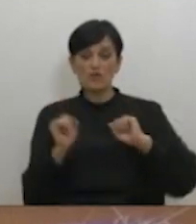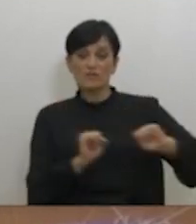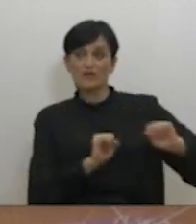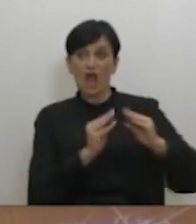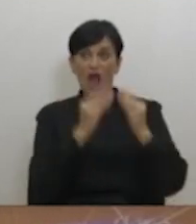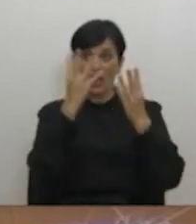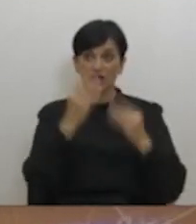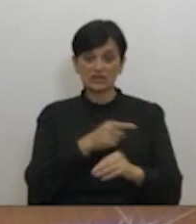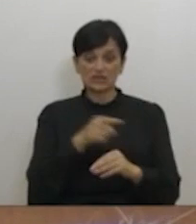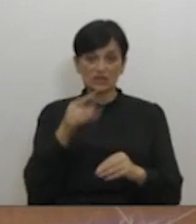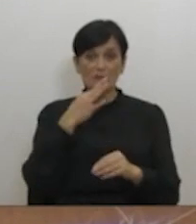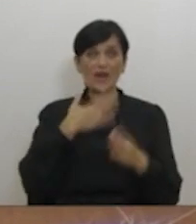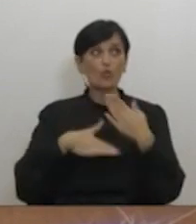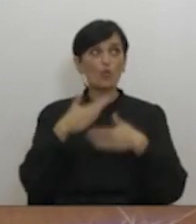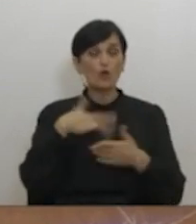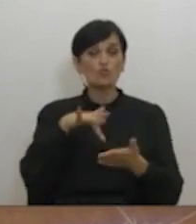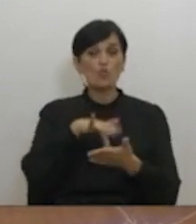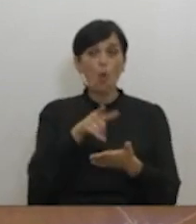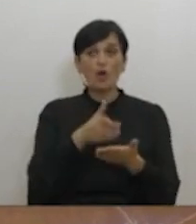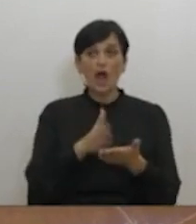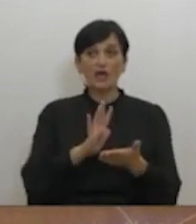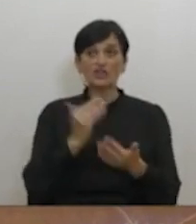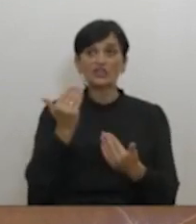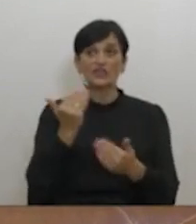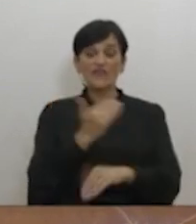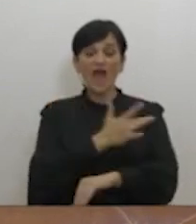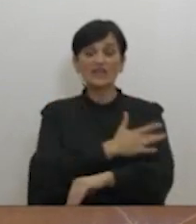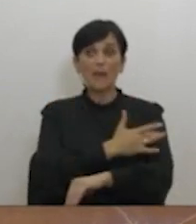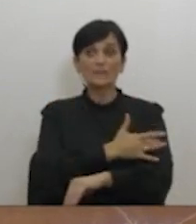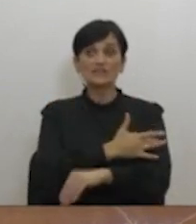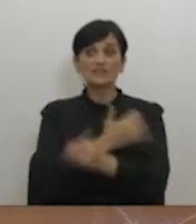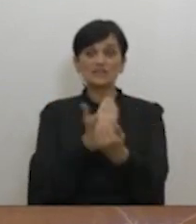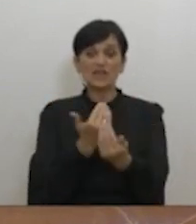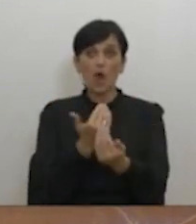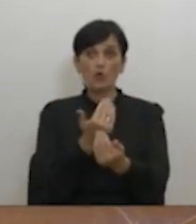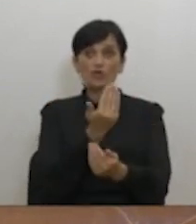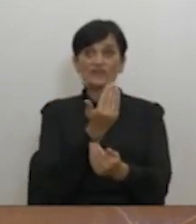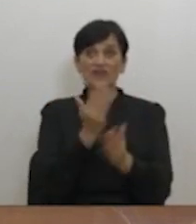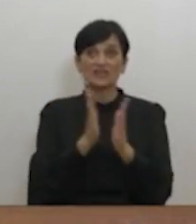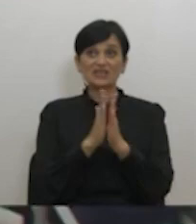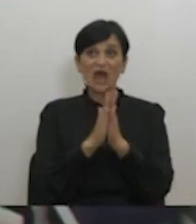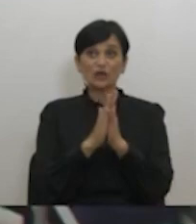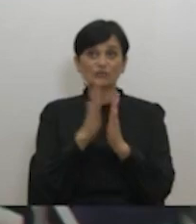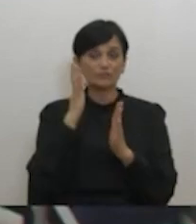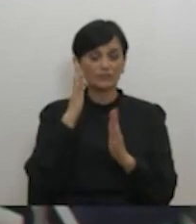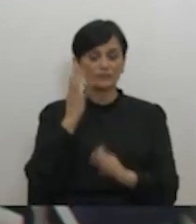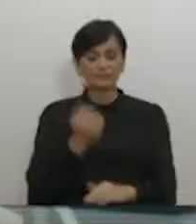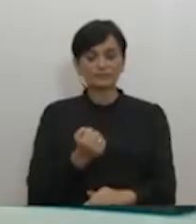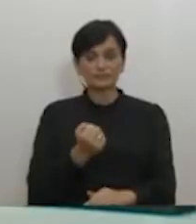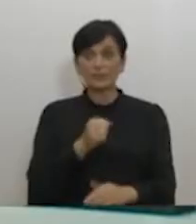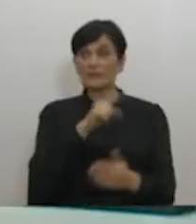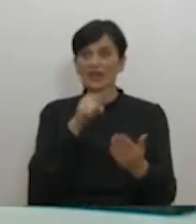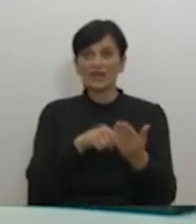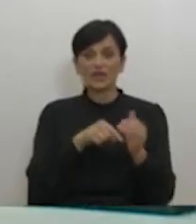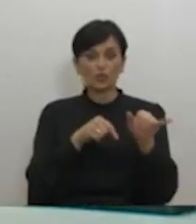მერე უხარიათ მოქალაქე აღარ არისო. თქვენ ემსახურებით მთელი თქვენი ტაში. გასაგებია, კითხვა არ